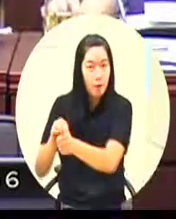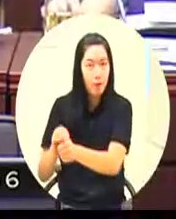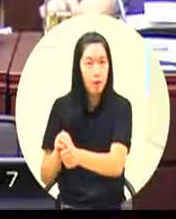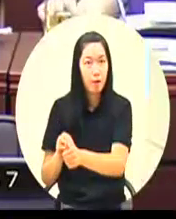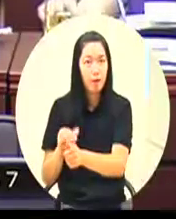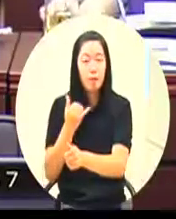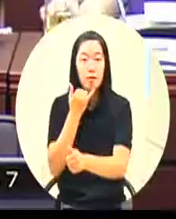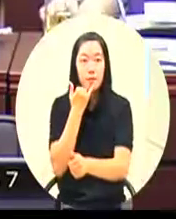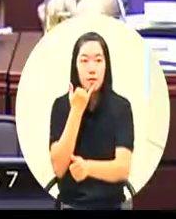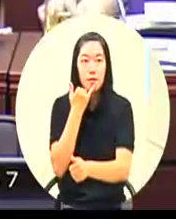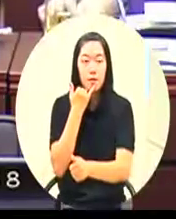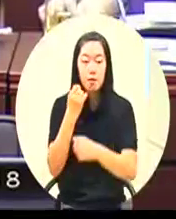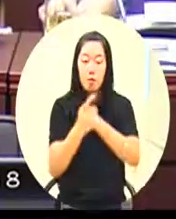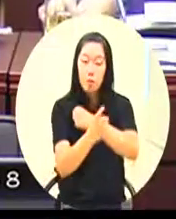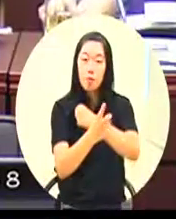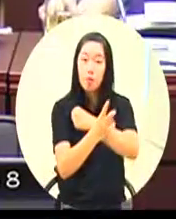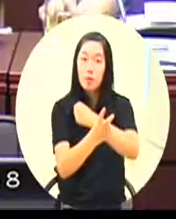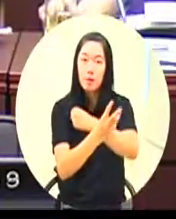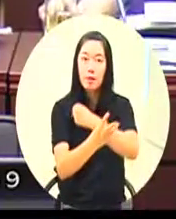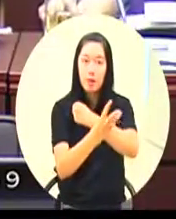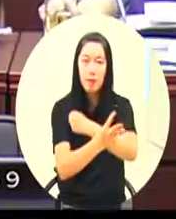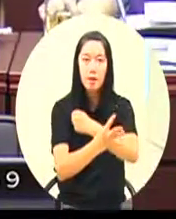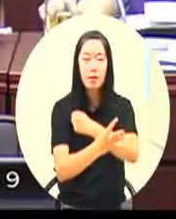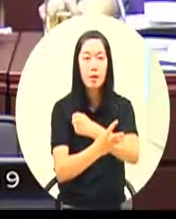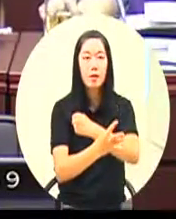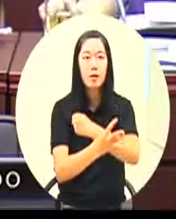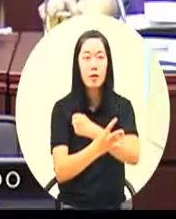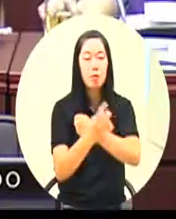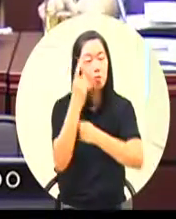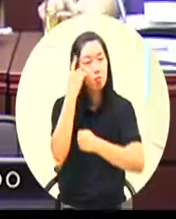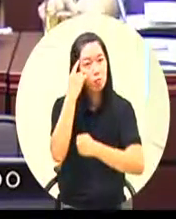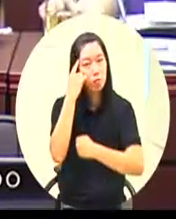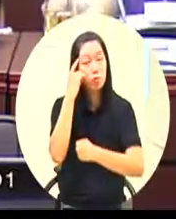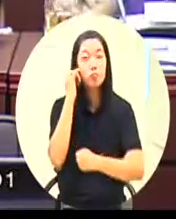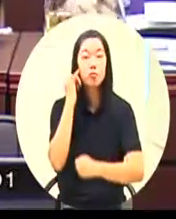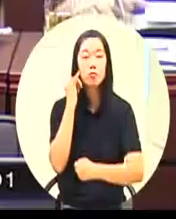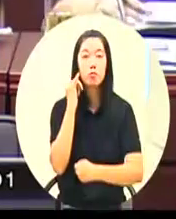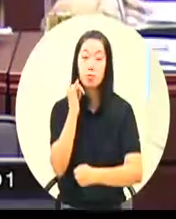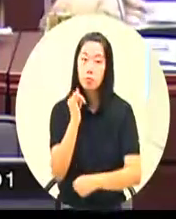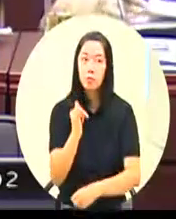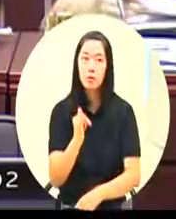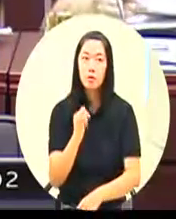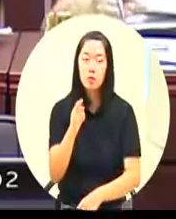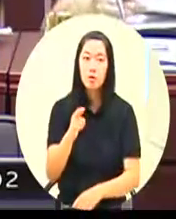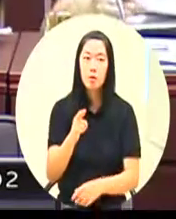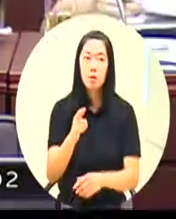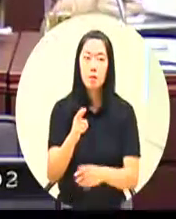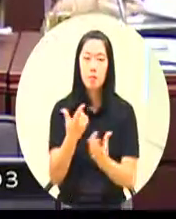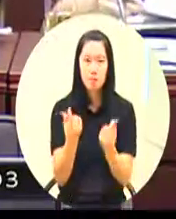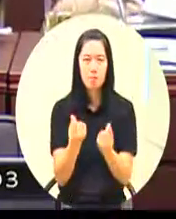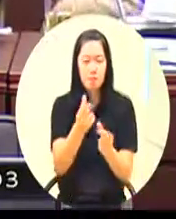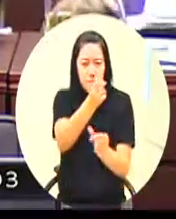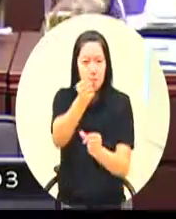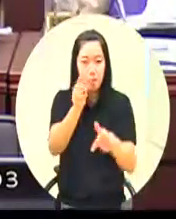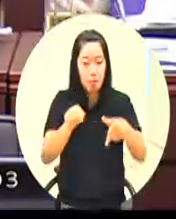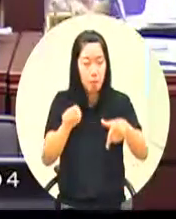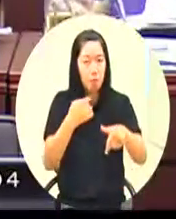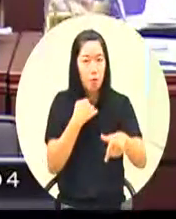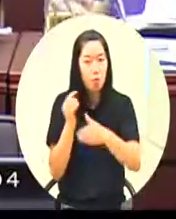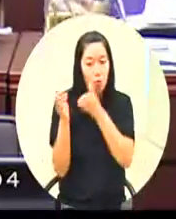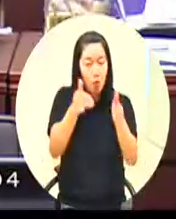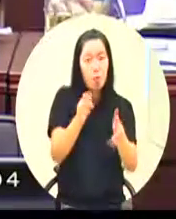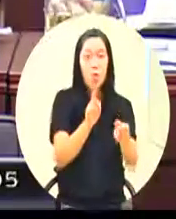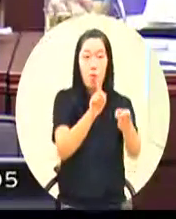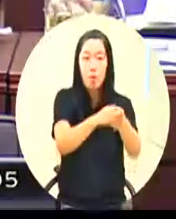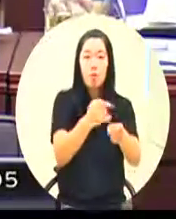而把它切成一年级、二年级、三年级、四年级，其实这也不见得是一个最好的方式，他把它标准化了。所以我们会朝这个方